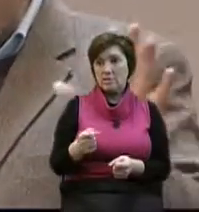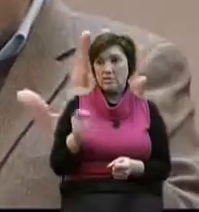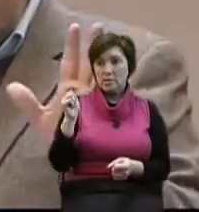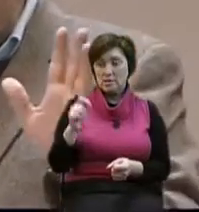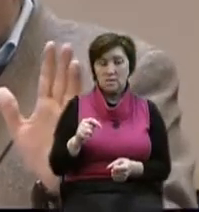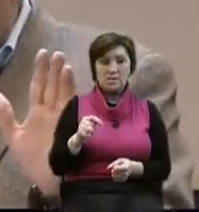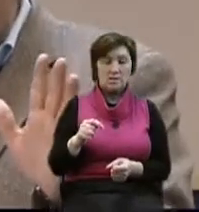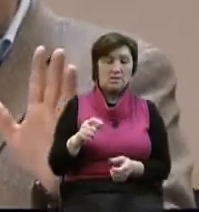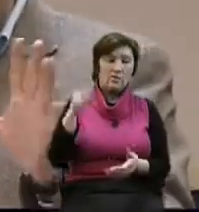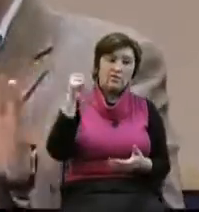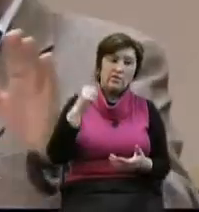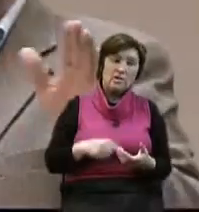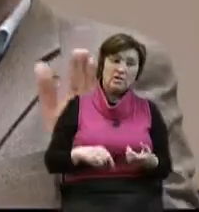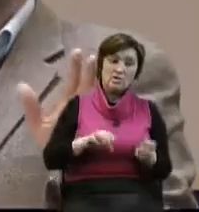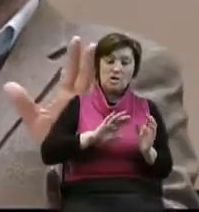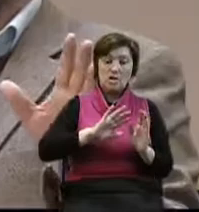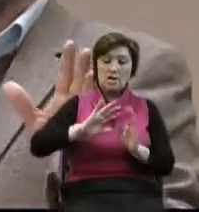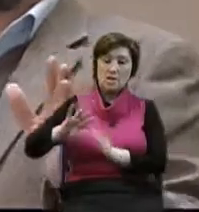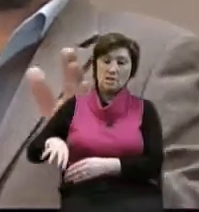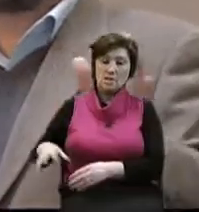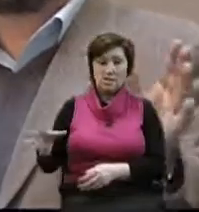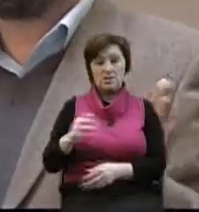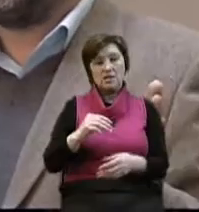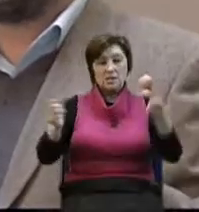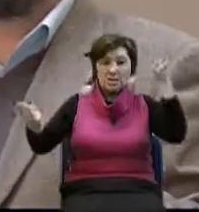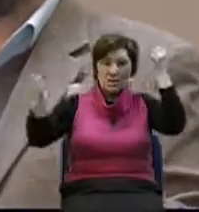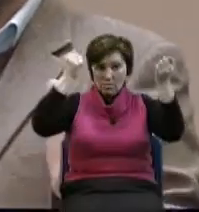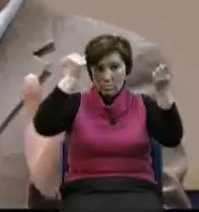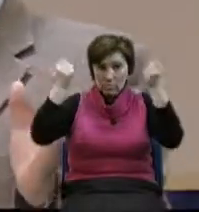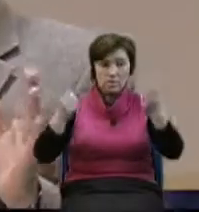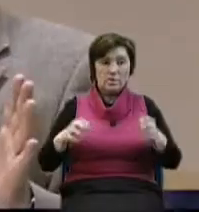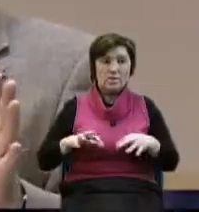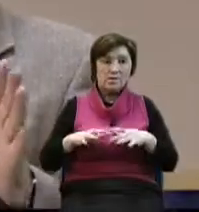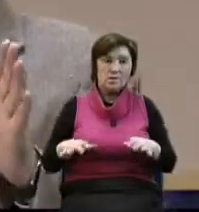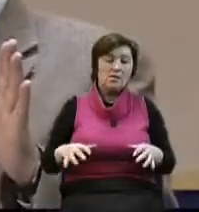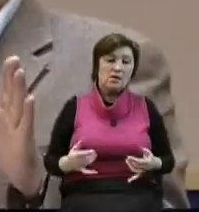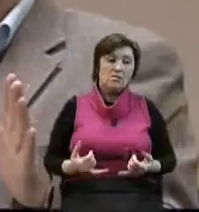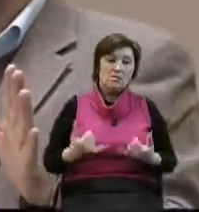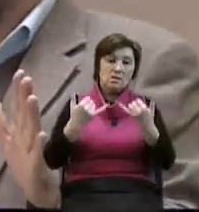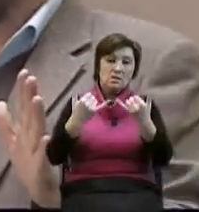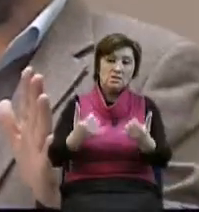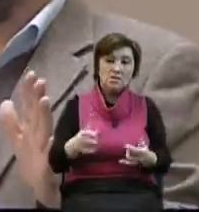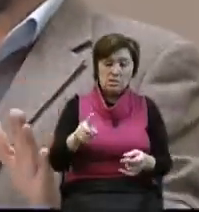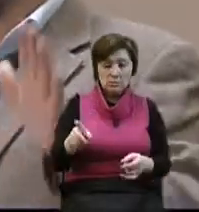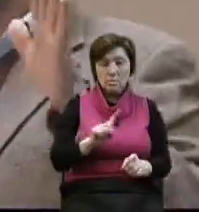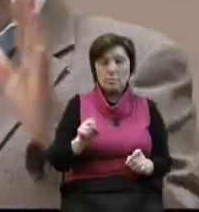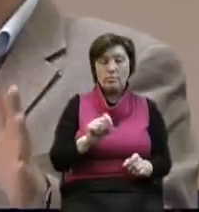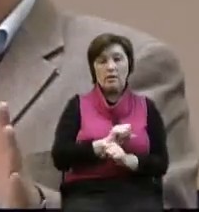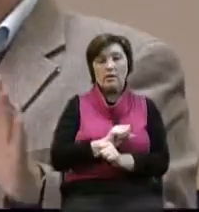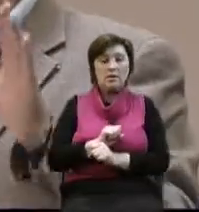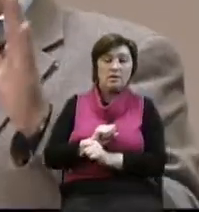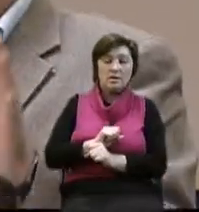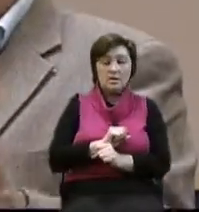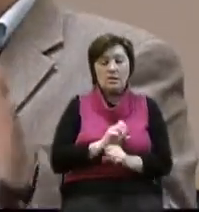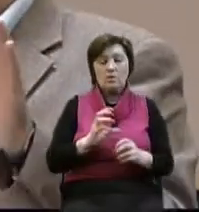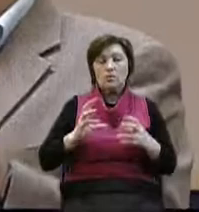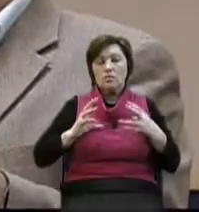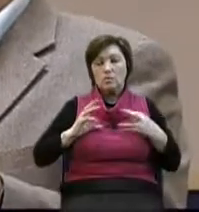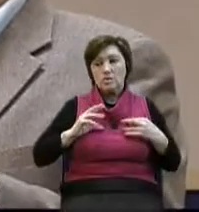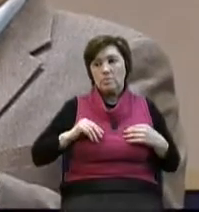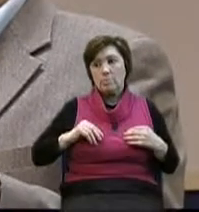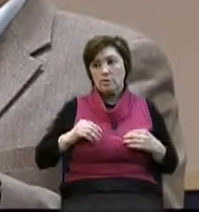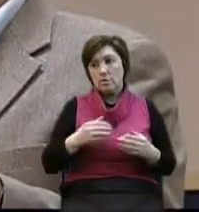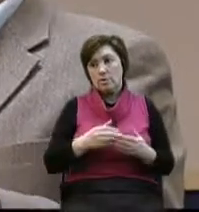верующие отлаживали все свои дела, какие-то заботы, и посвящали этот день тому, чтобы отдохать, чтобы успокоиться от всех